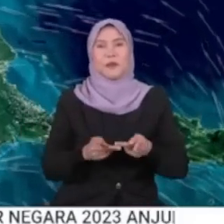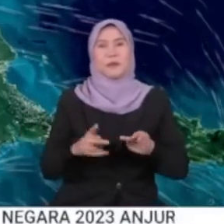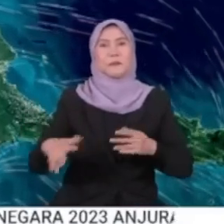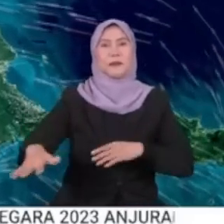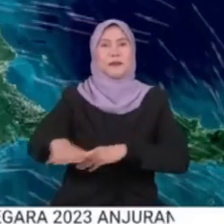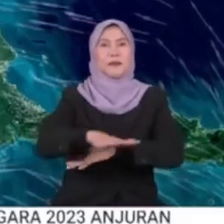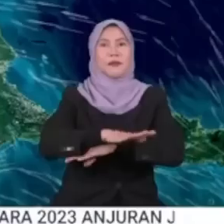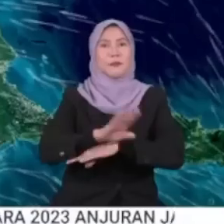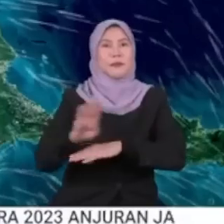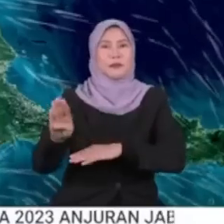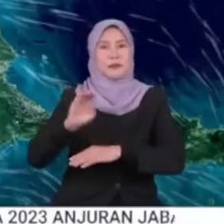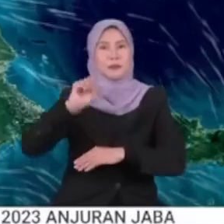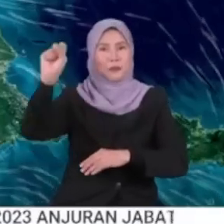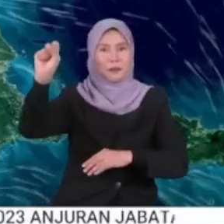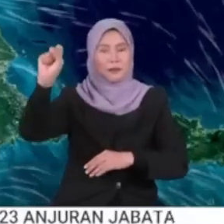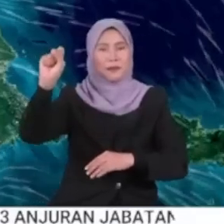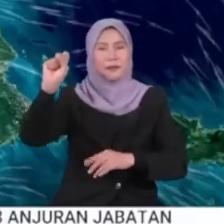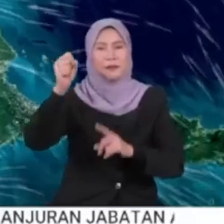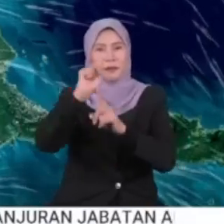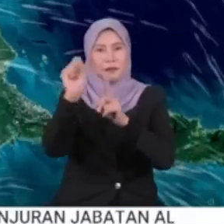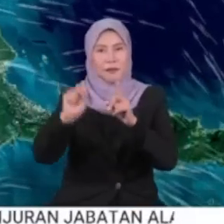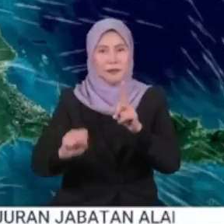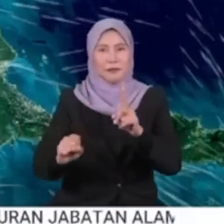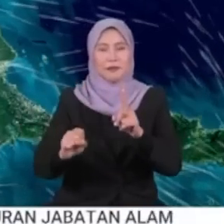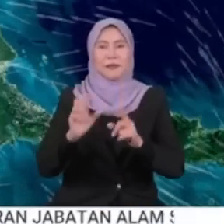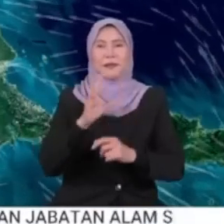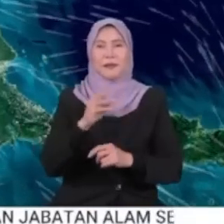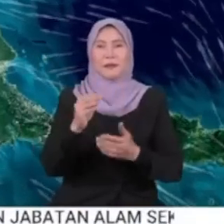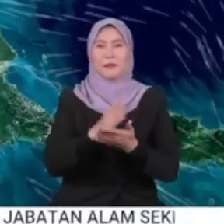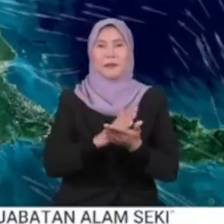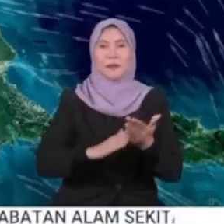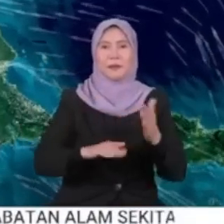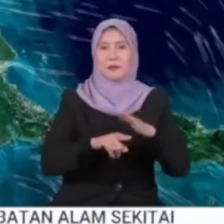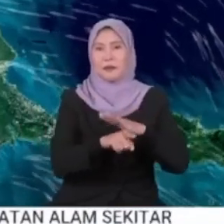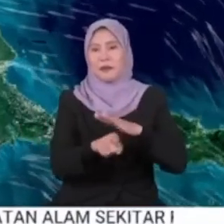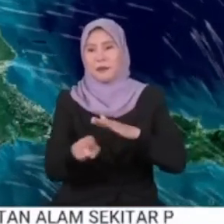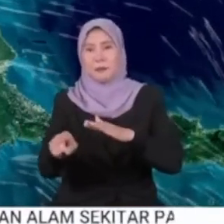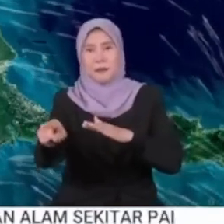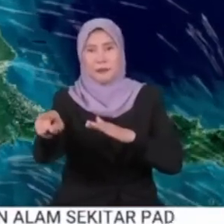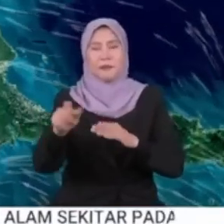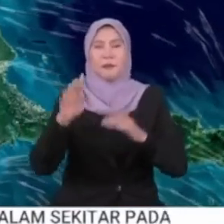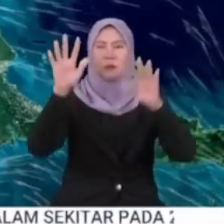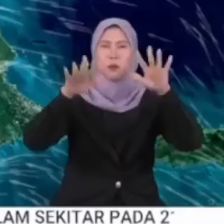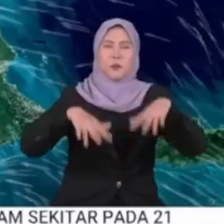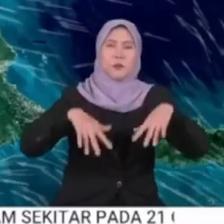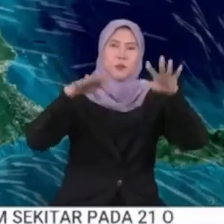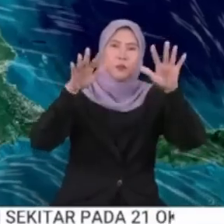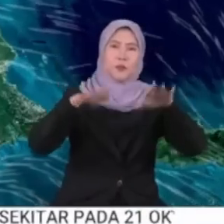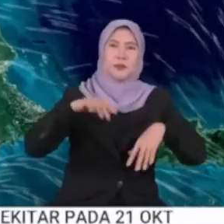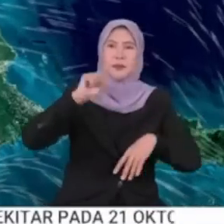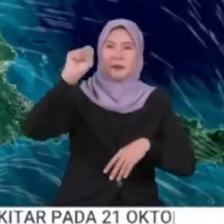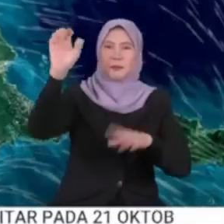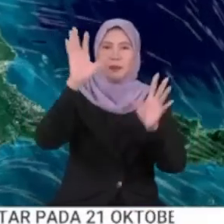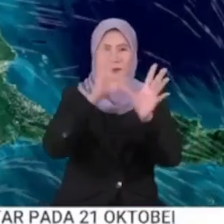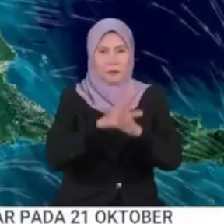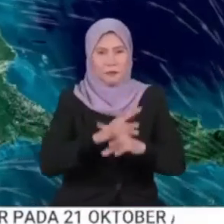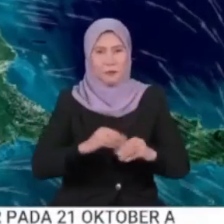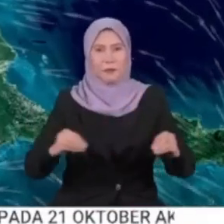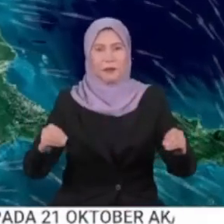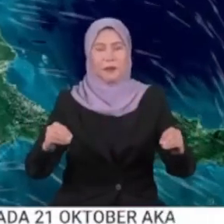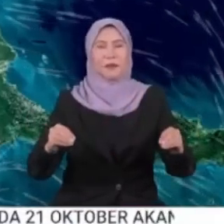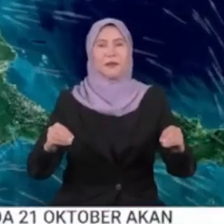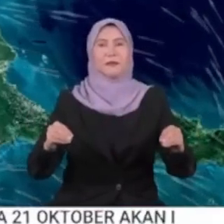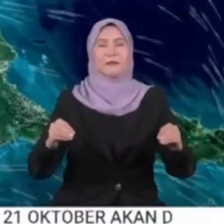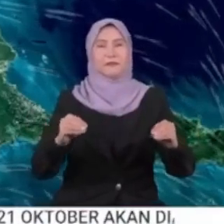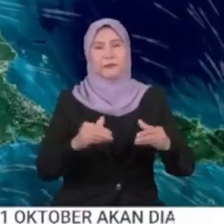sekitar pantai barat negeri Sabah, Sandakan dan juga sedikit di bahagian pedalaman. Keadaan hujan di negeri Sabah dan Sarawak ini kita